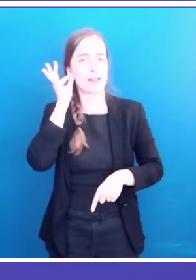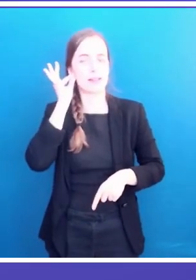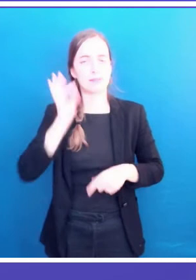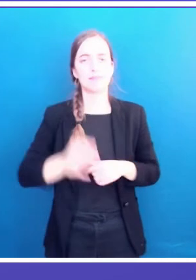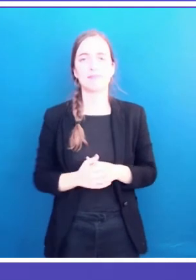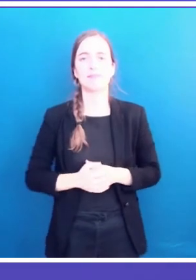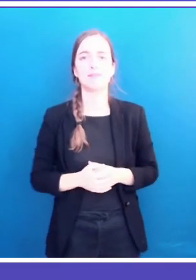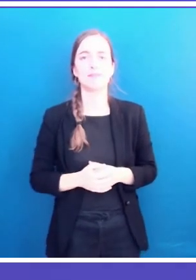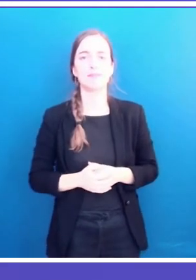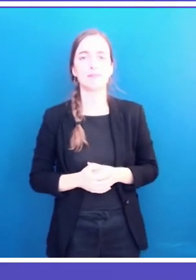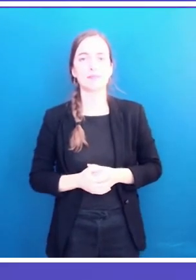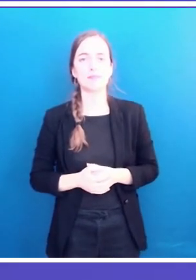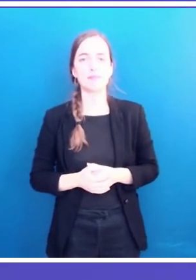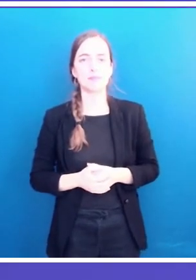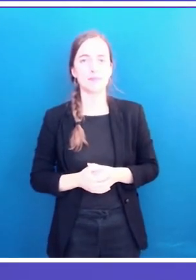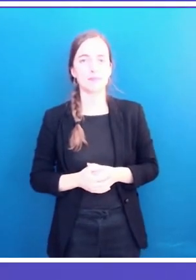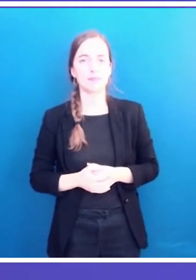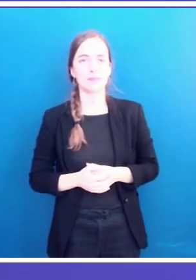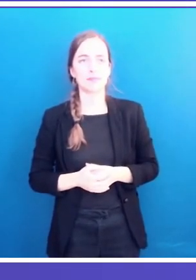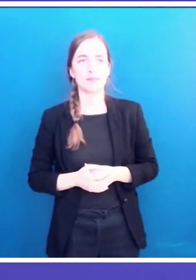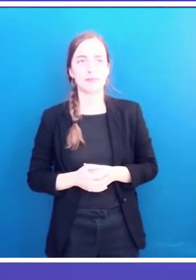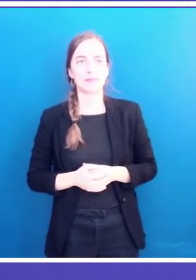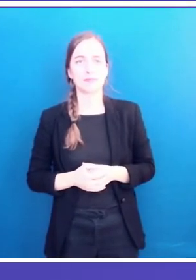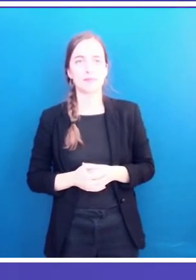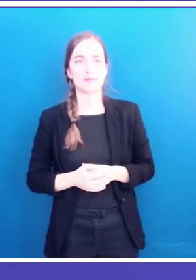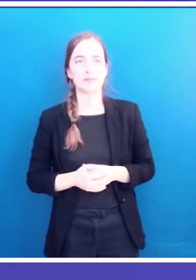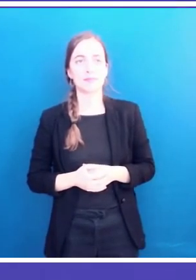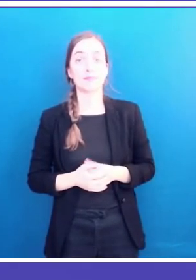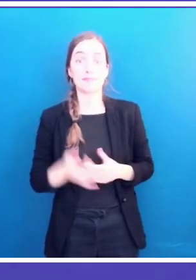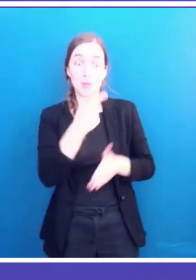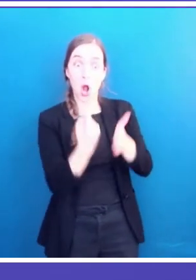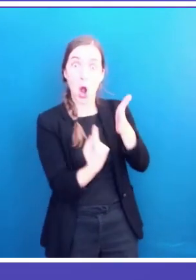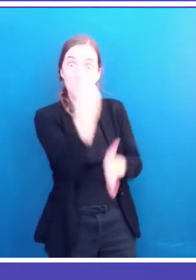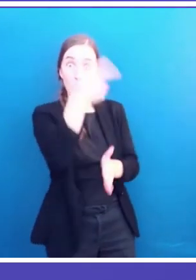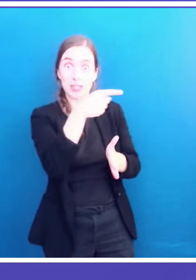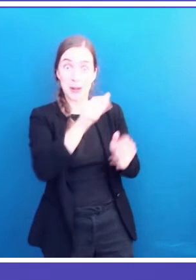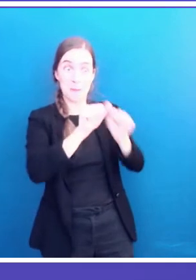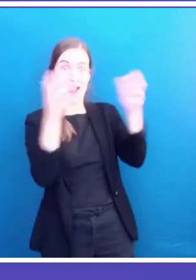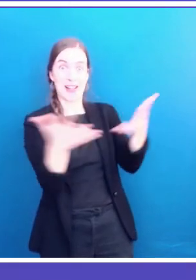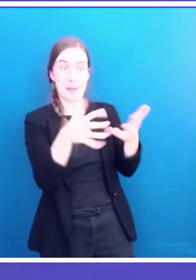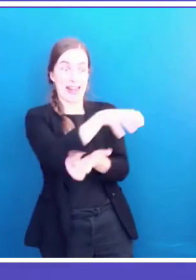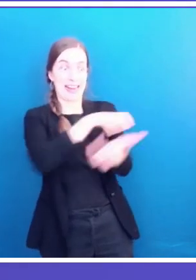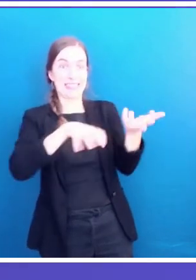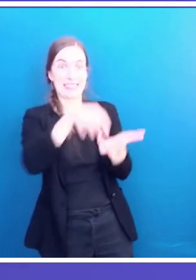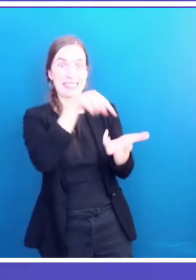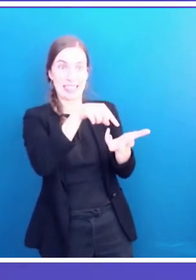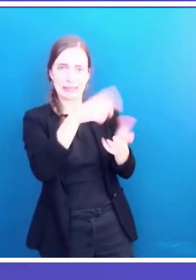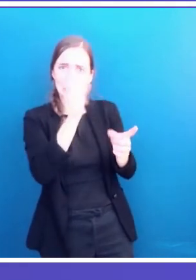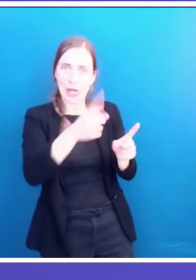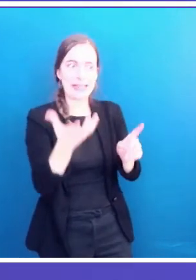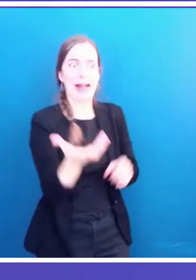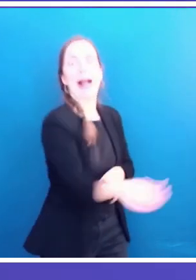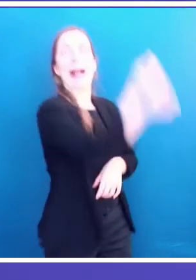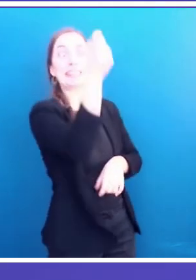لذلك لابد من أن ننتهز هذه الفرصة مهما كلف الأمر، لكي نذهب باتجاه المساواة.